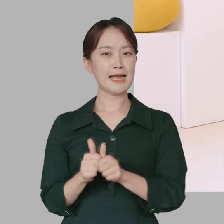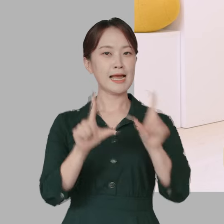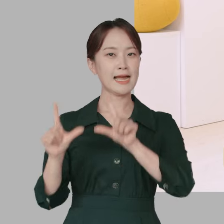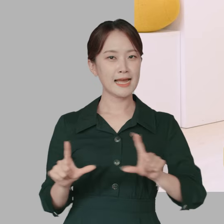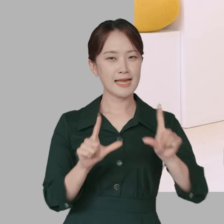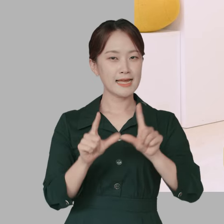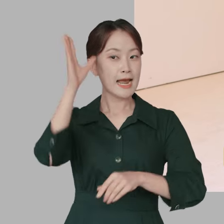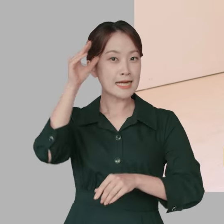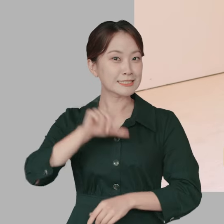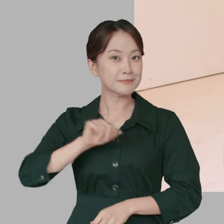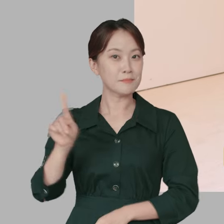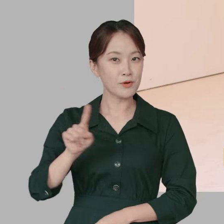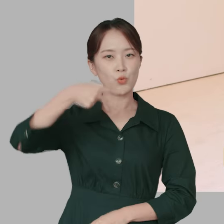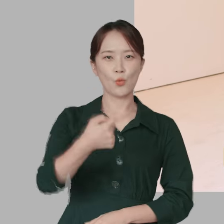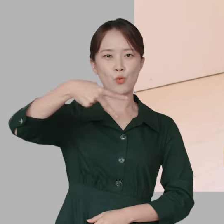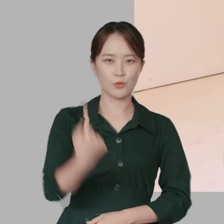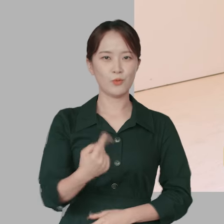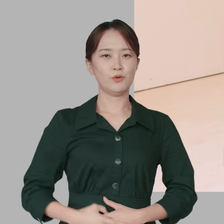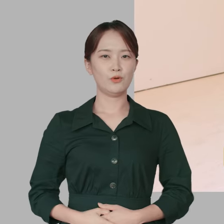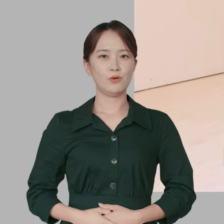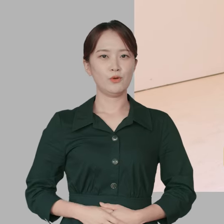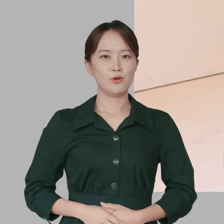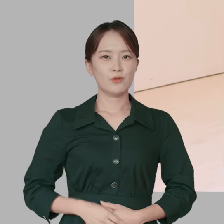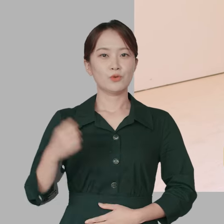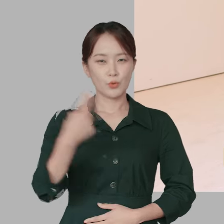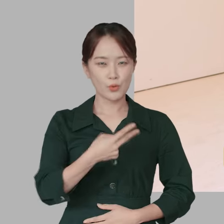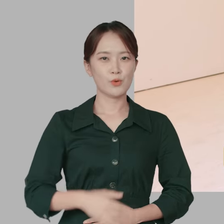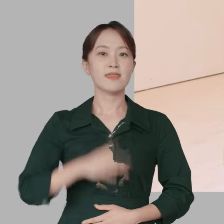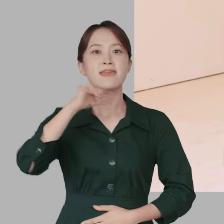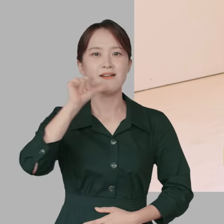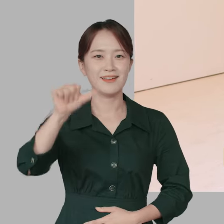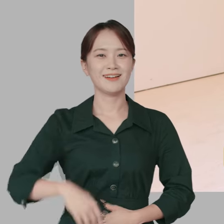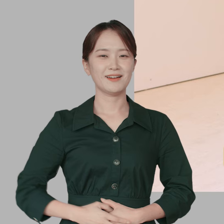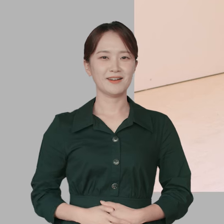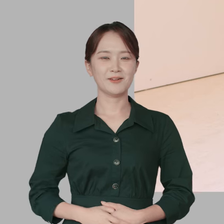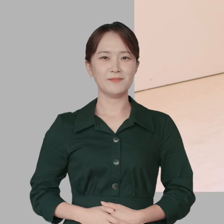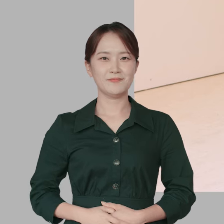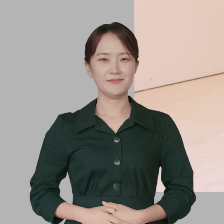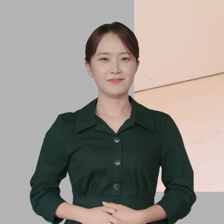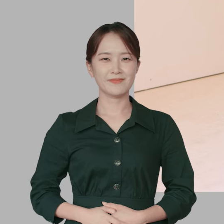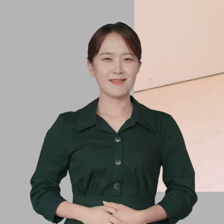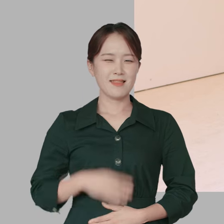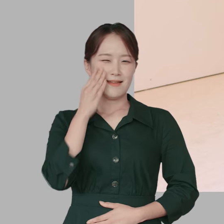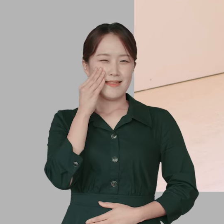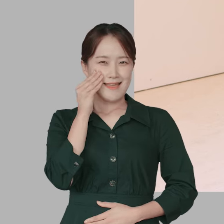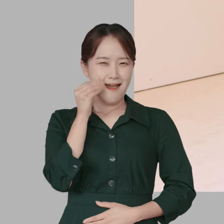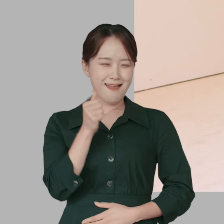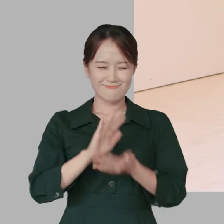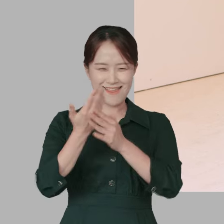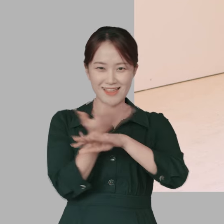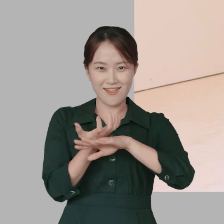청각장애인 보조견은 이름은 도도고 도도콜리 5살입니다 매끄러운 털을 가진